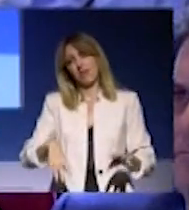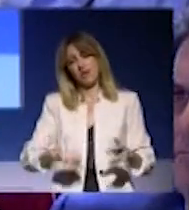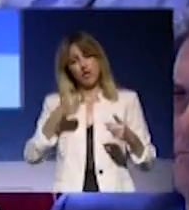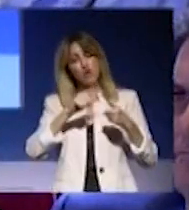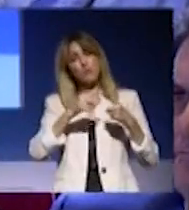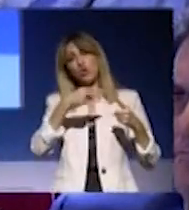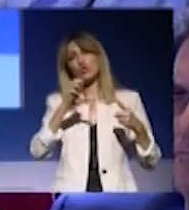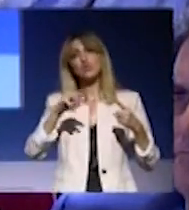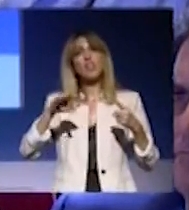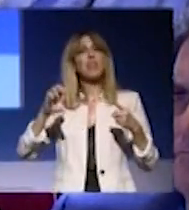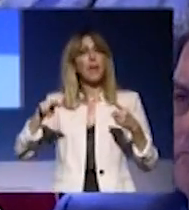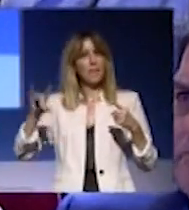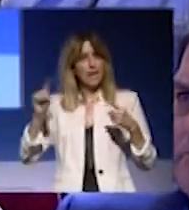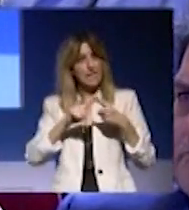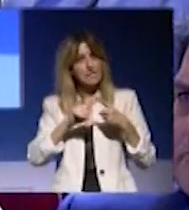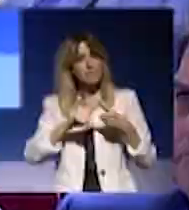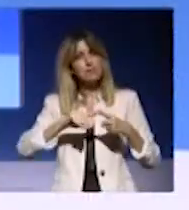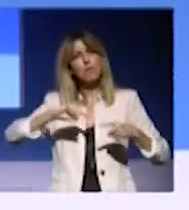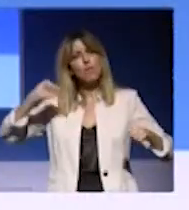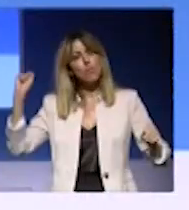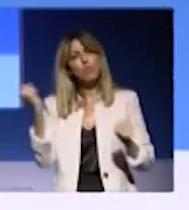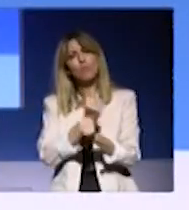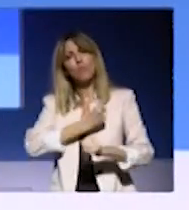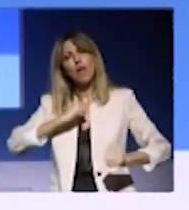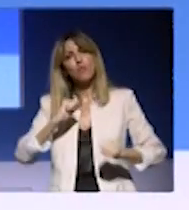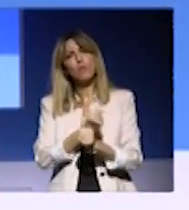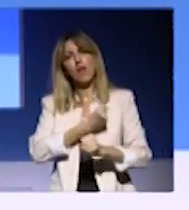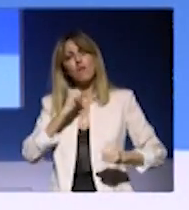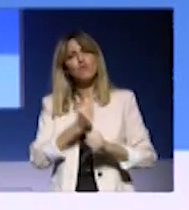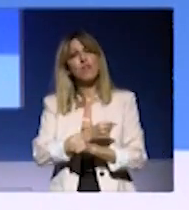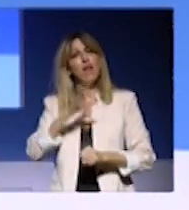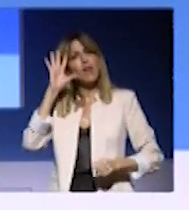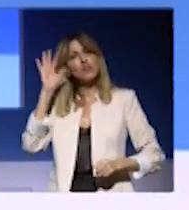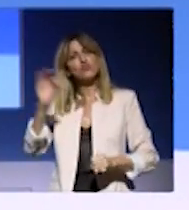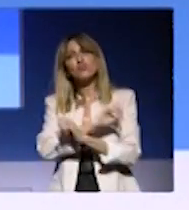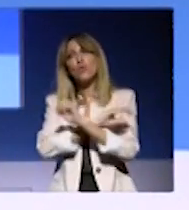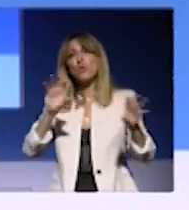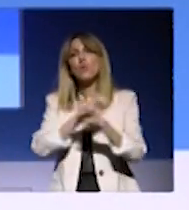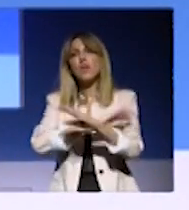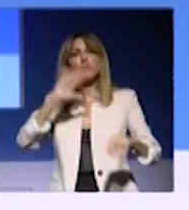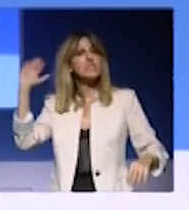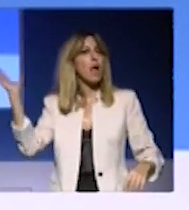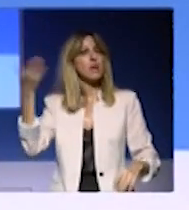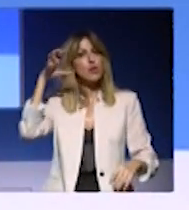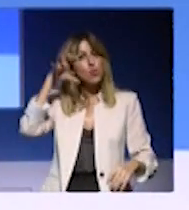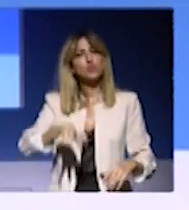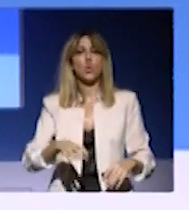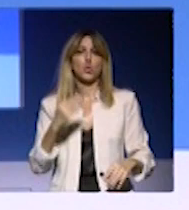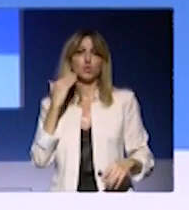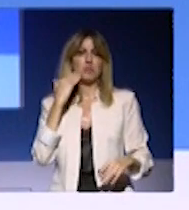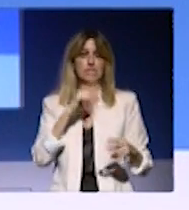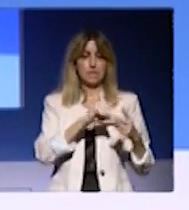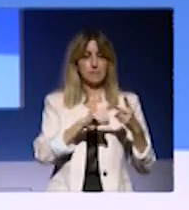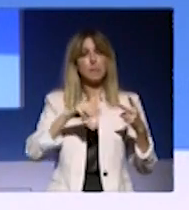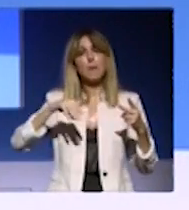κύριος Θέμελη, στην ανάδειξη και την διαφήμιση του αρχαιολογικού χώρου της Μεσσήνης, ο δε Σταύρος ο